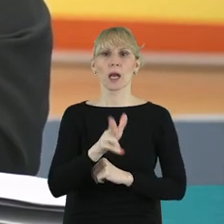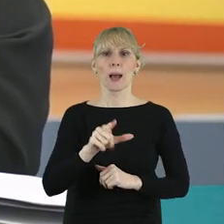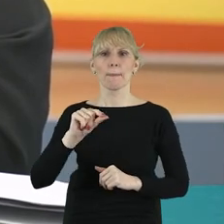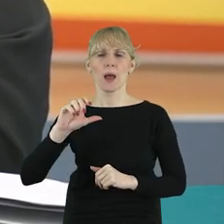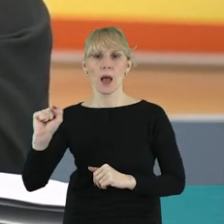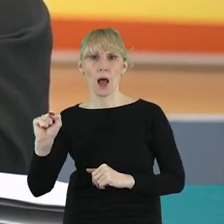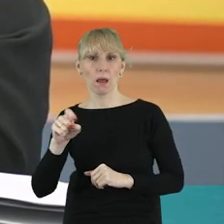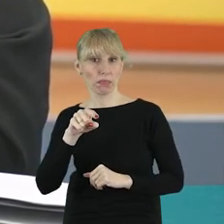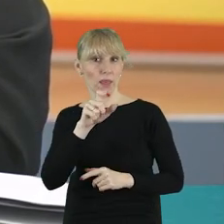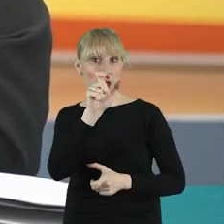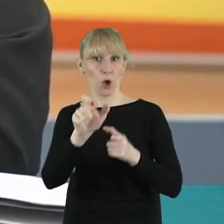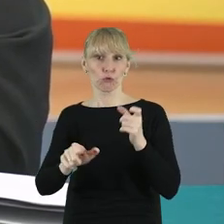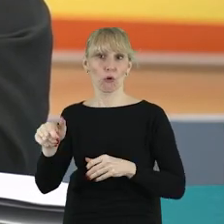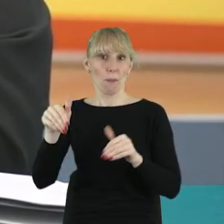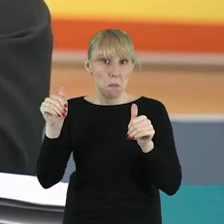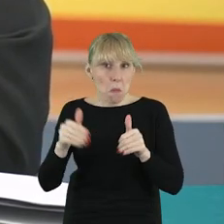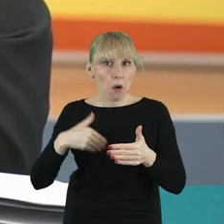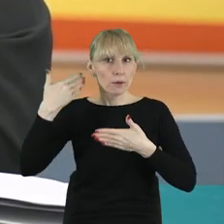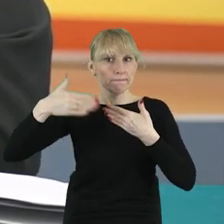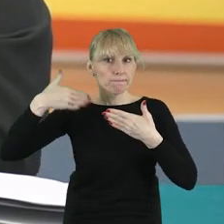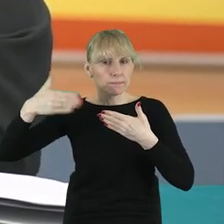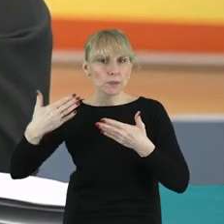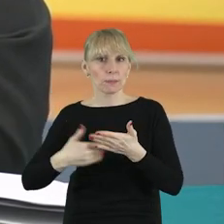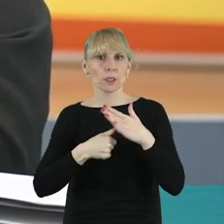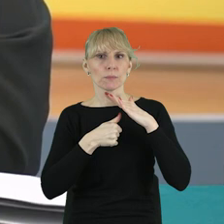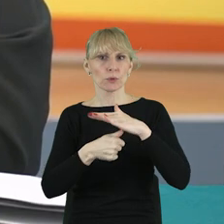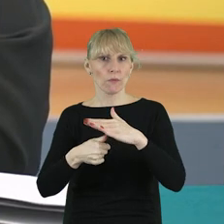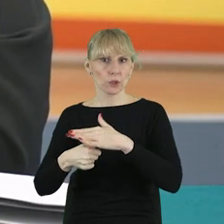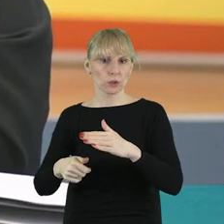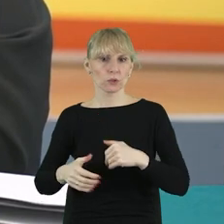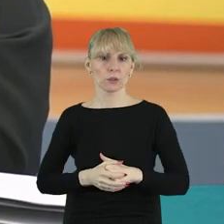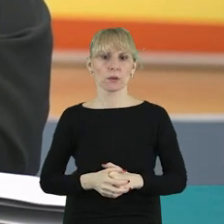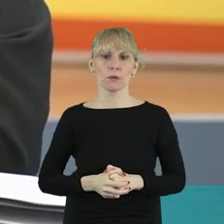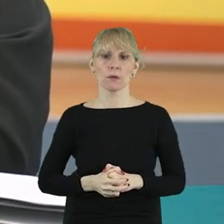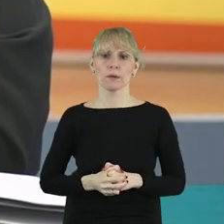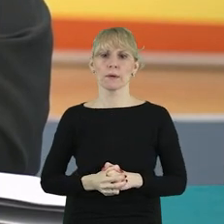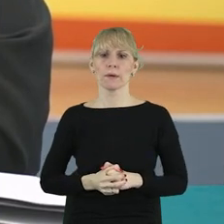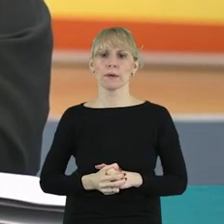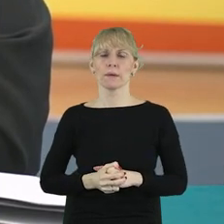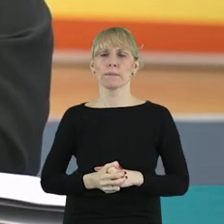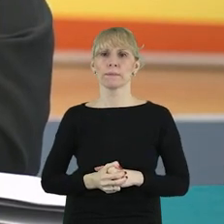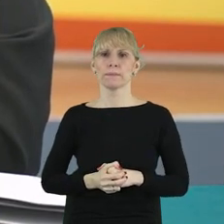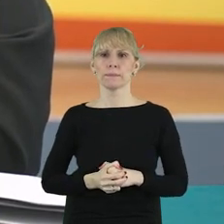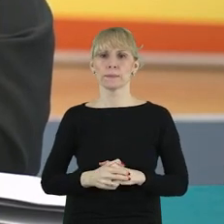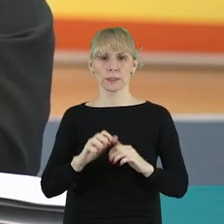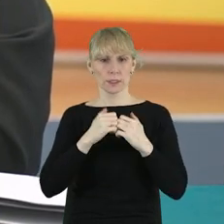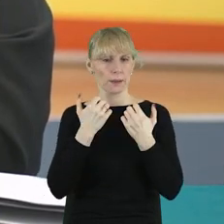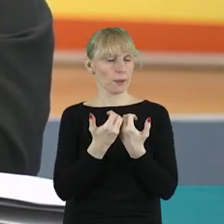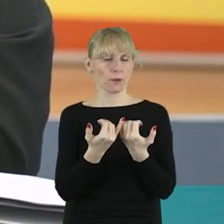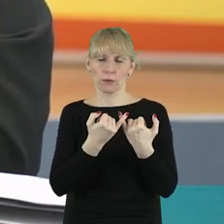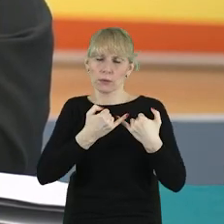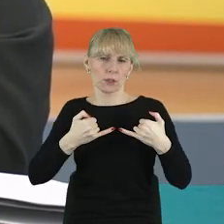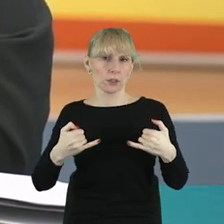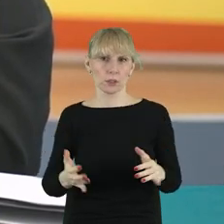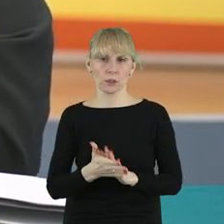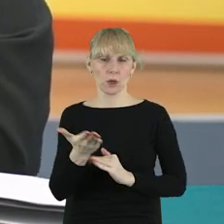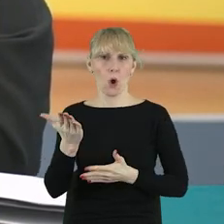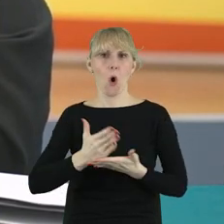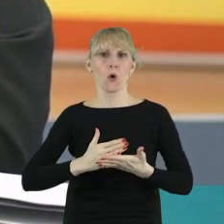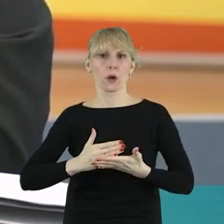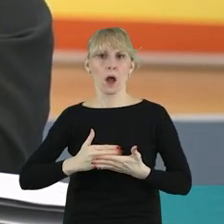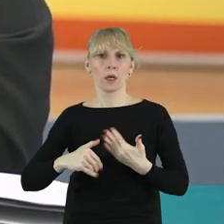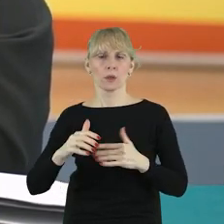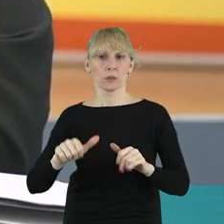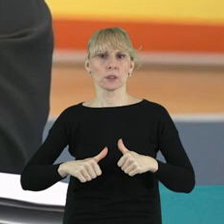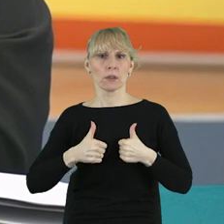przewodniczącą czy przewodniczącego sejmiku czy innego organu stanowiącego. Szanowni państwo, mnie też również nie